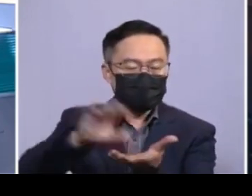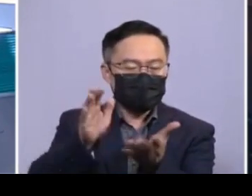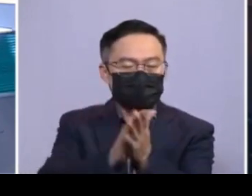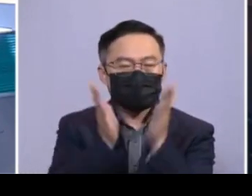เจดีย์ทรายได้ด้วยนะ